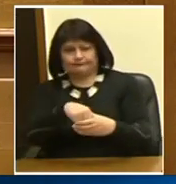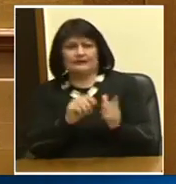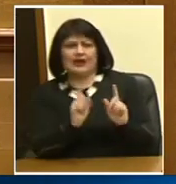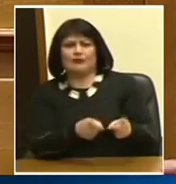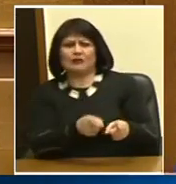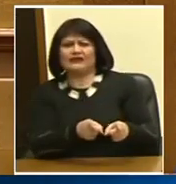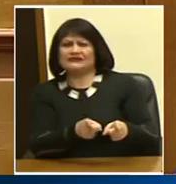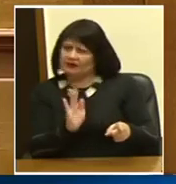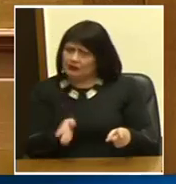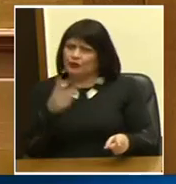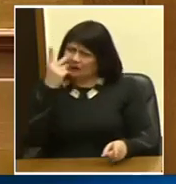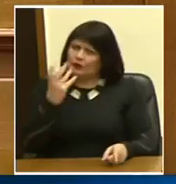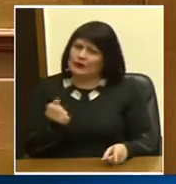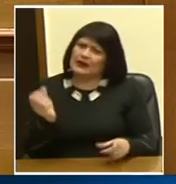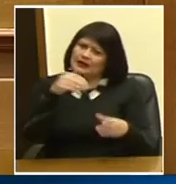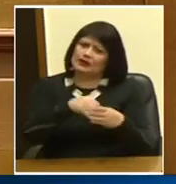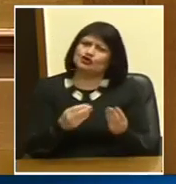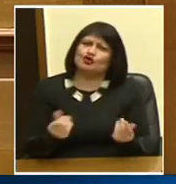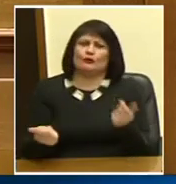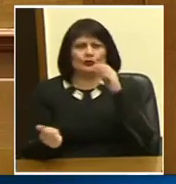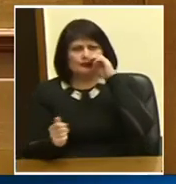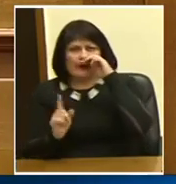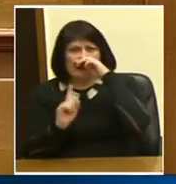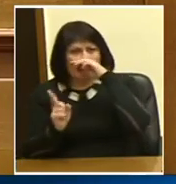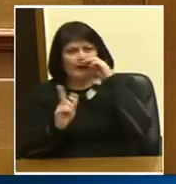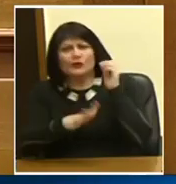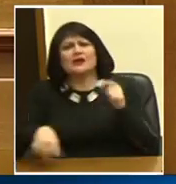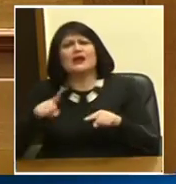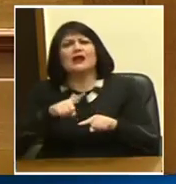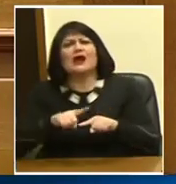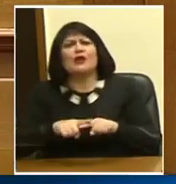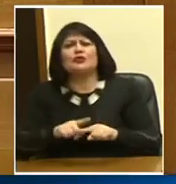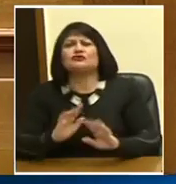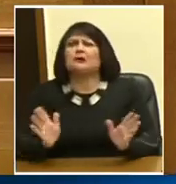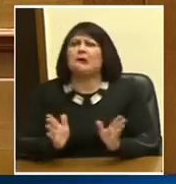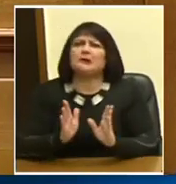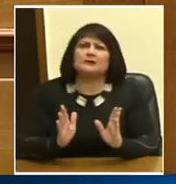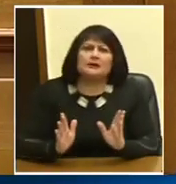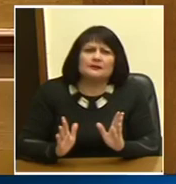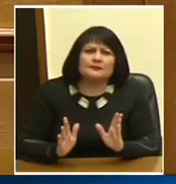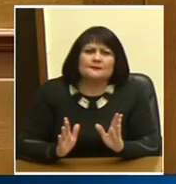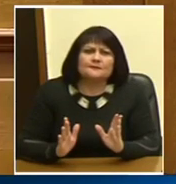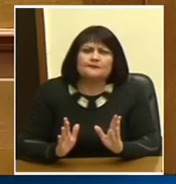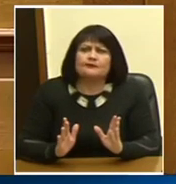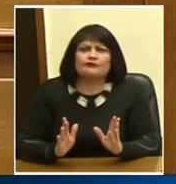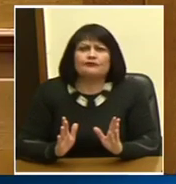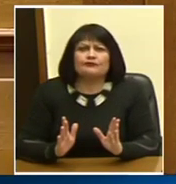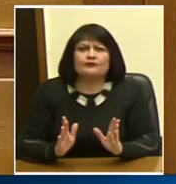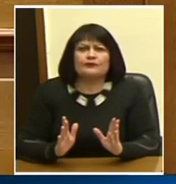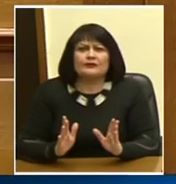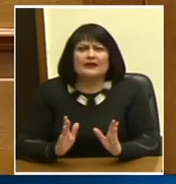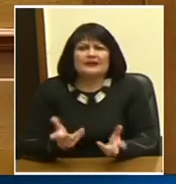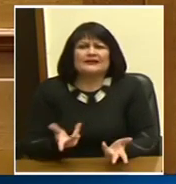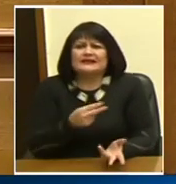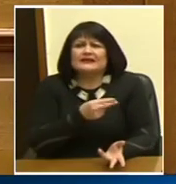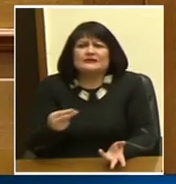αποφάσεων. Όχι επειδή ο λαός έχει πάντα δίκιο, αλλά επειδή ο λαός είναι η πηγή κάθε